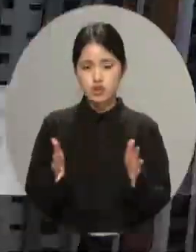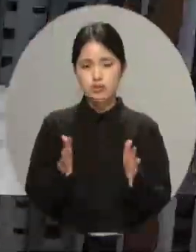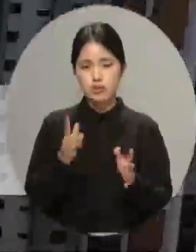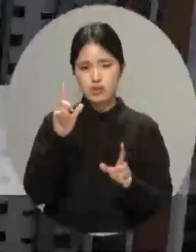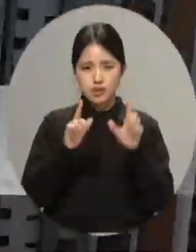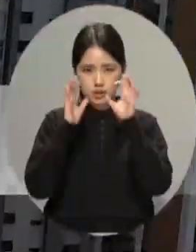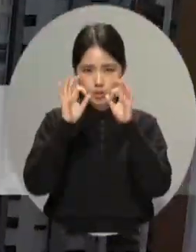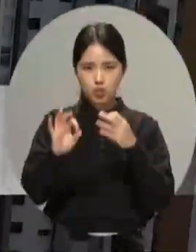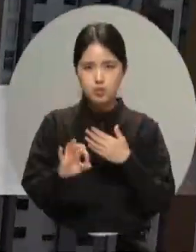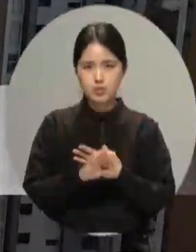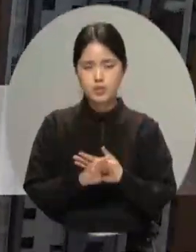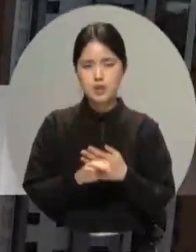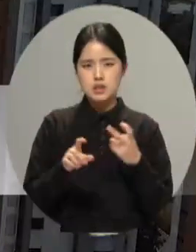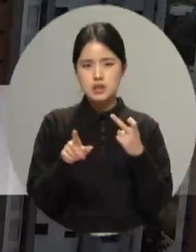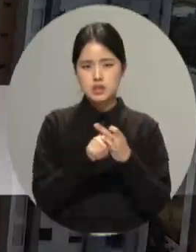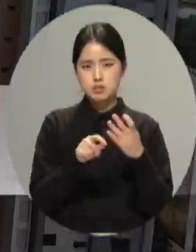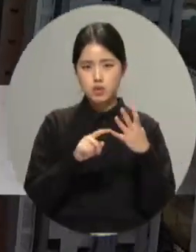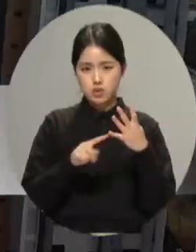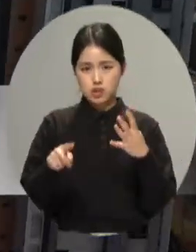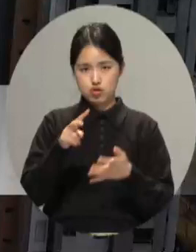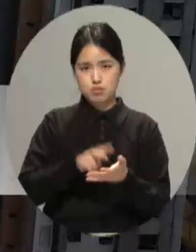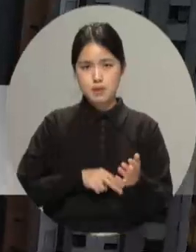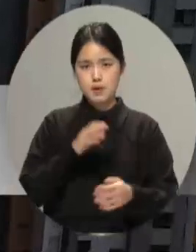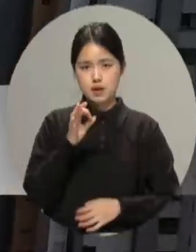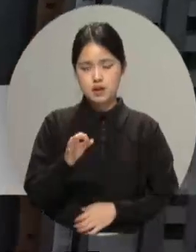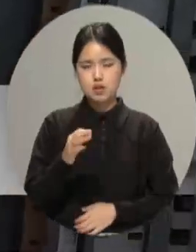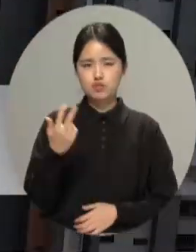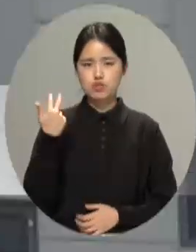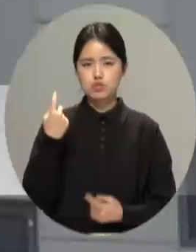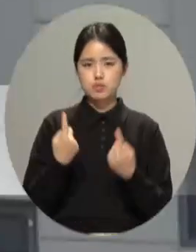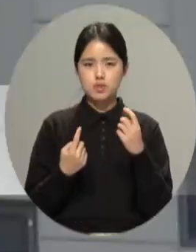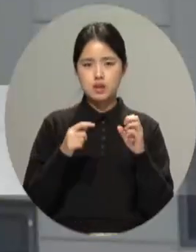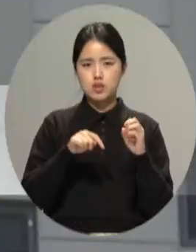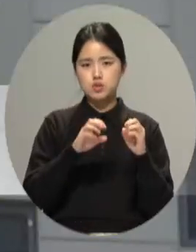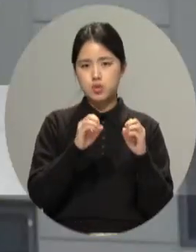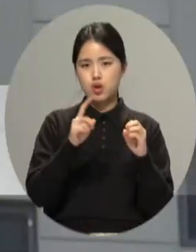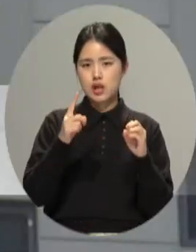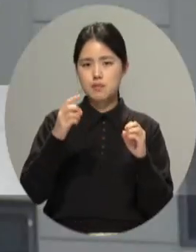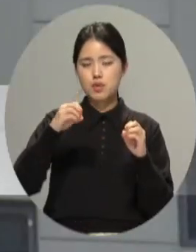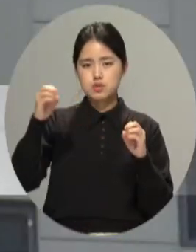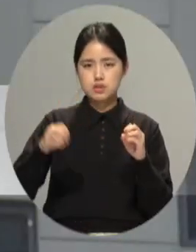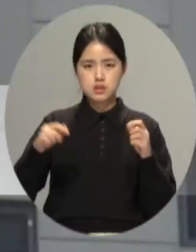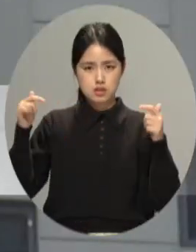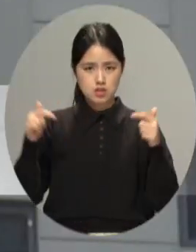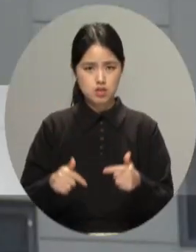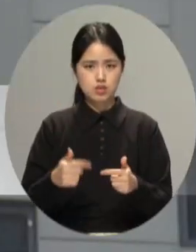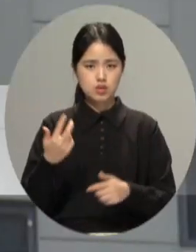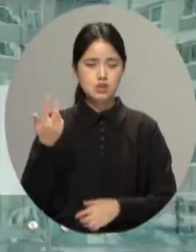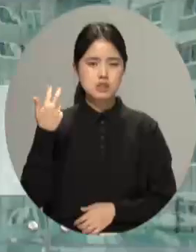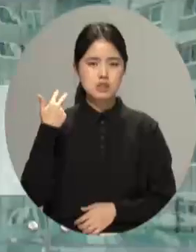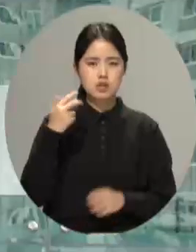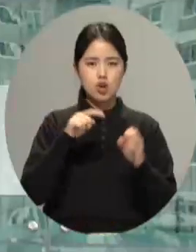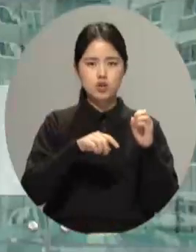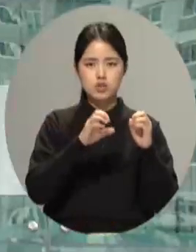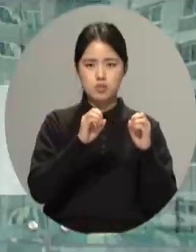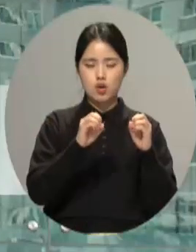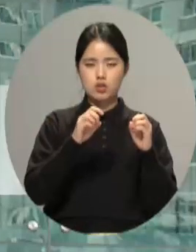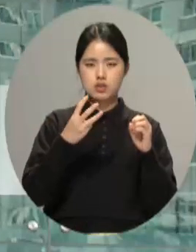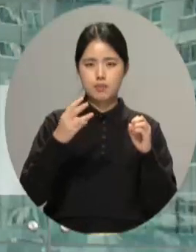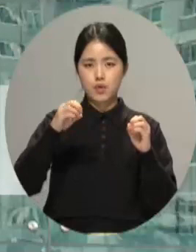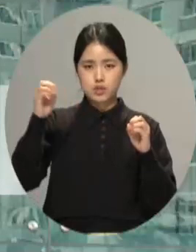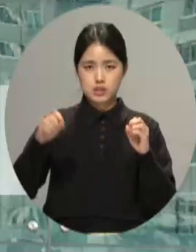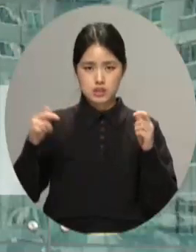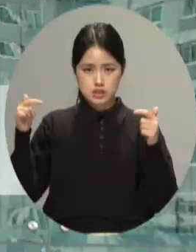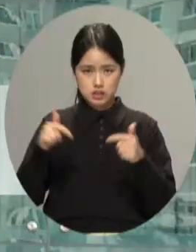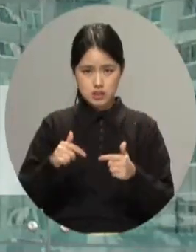보면 12월 넷째 주 아파트 매매 가격은 전주보다 0.01% 떨어져 지난주 0.03% 떨어진데